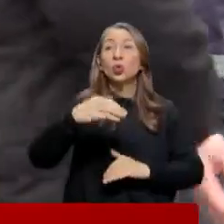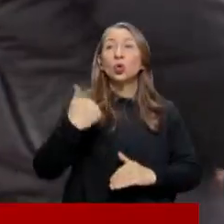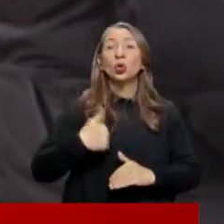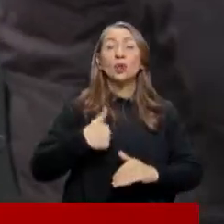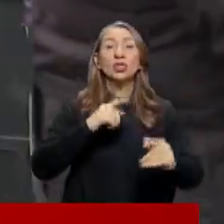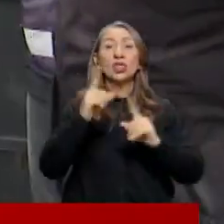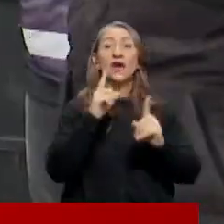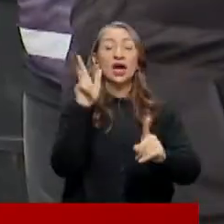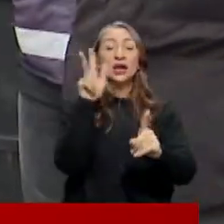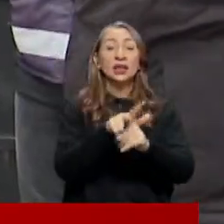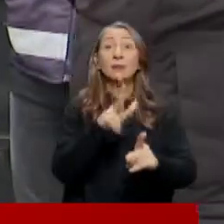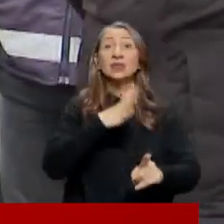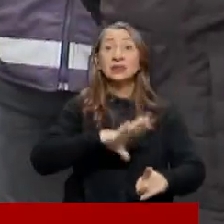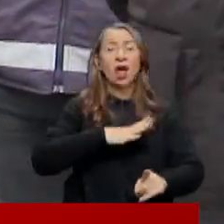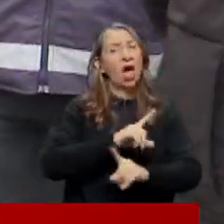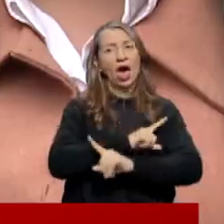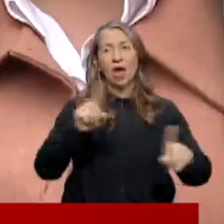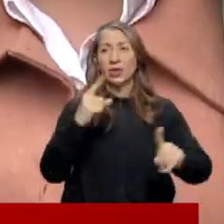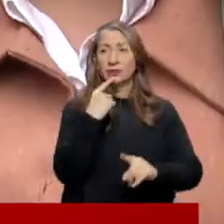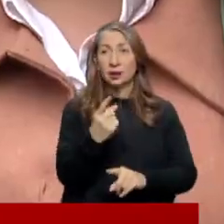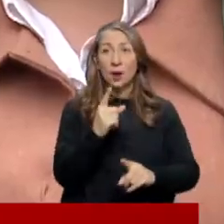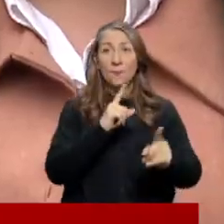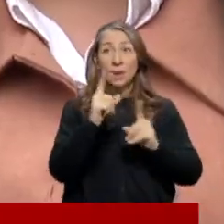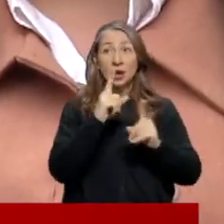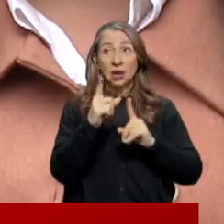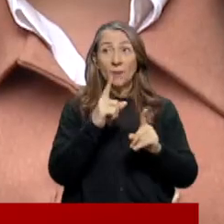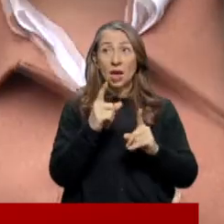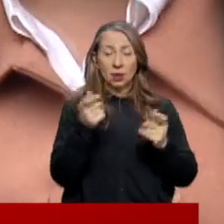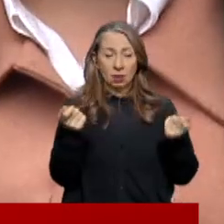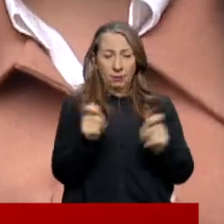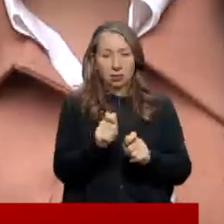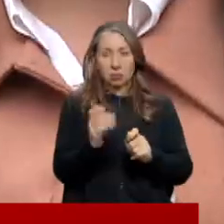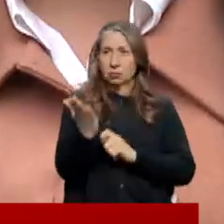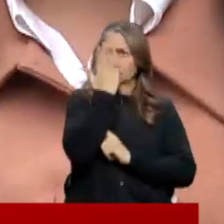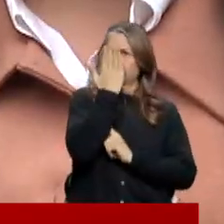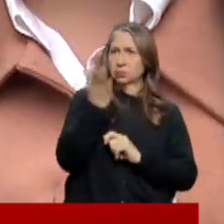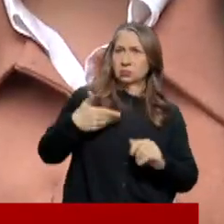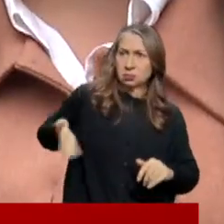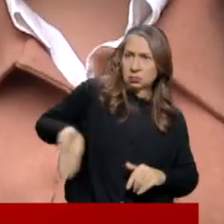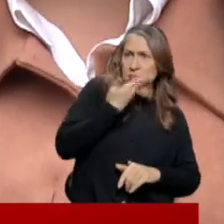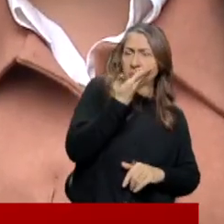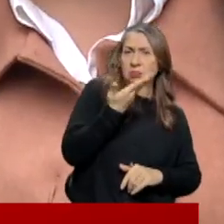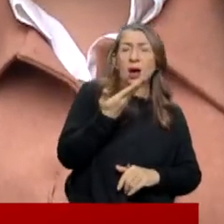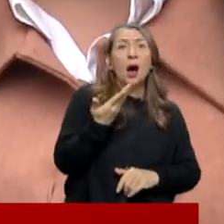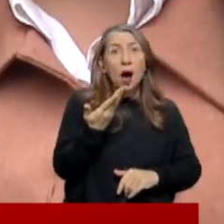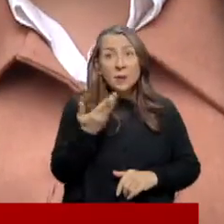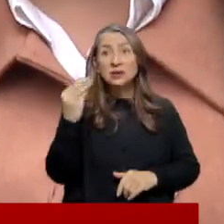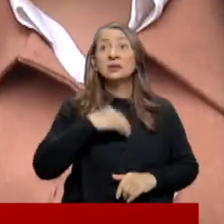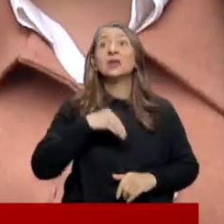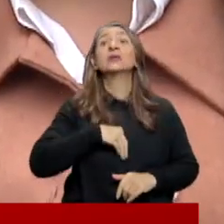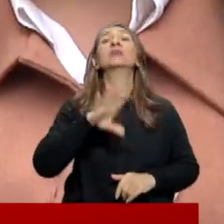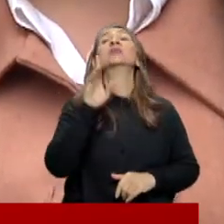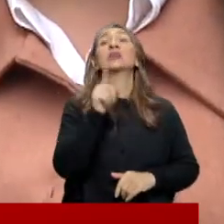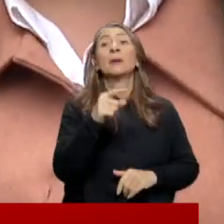kurumların davaya katılma talepleri reddedildi. Mahkeme heyeti kapattı, bizleri dışarı çıkardı ama sanılmasın